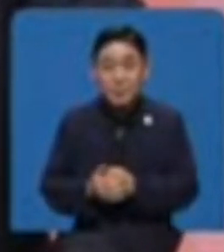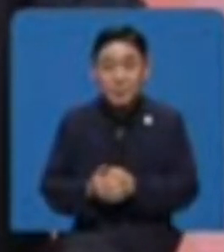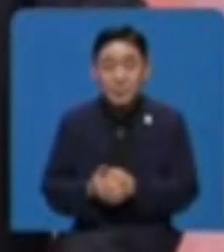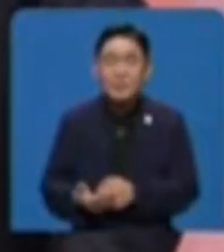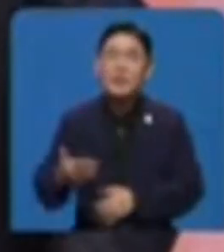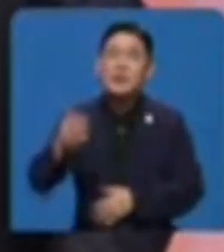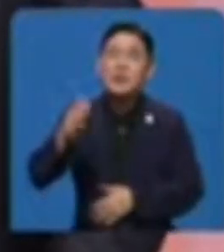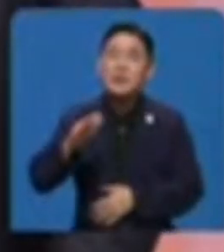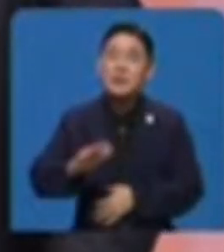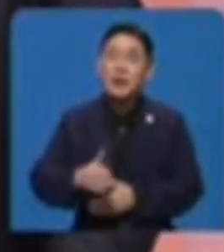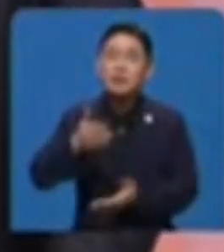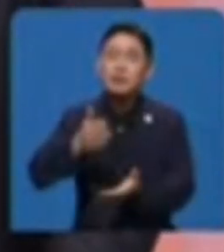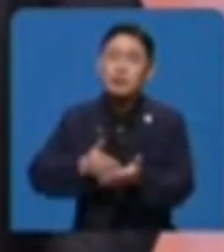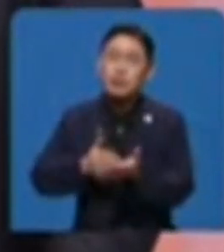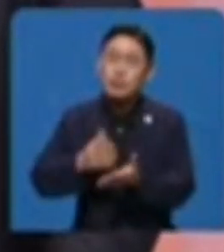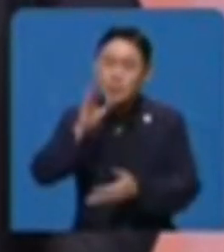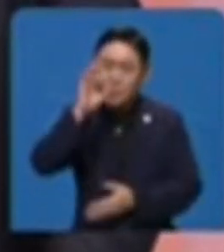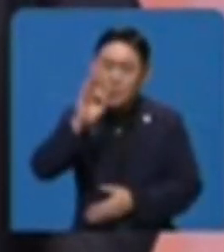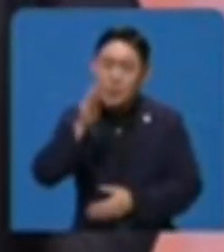네. 그런데